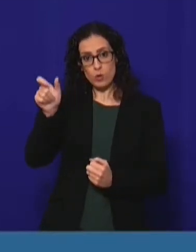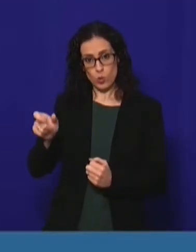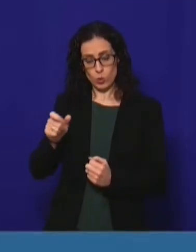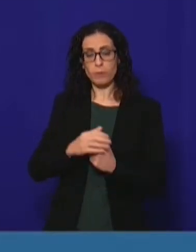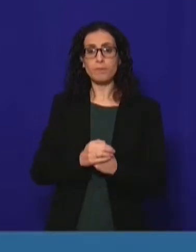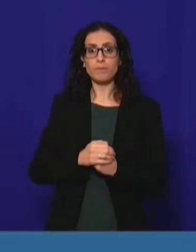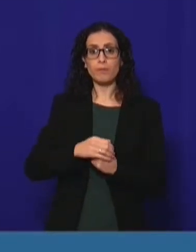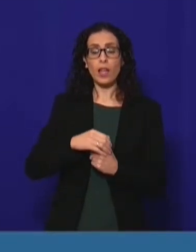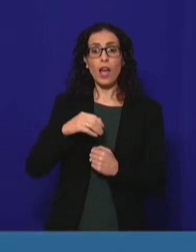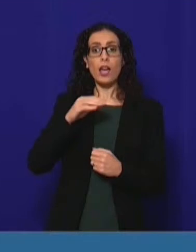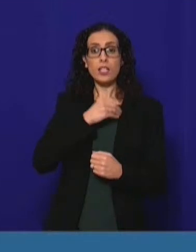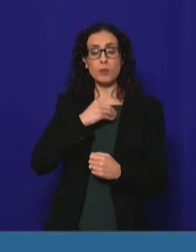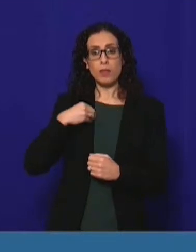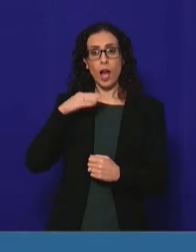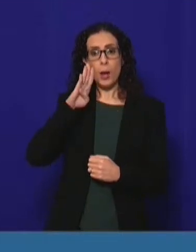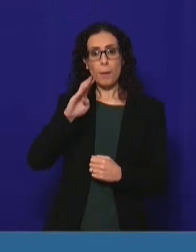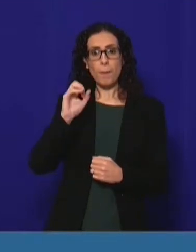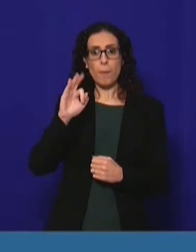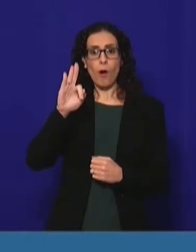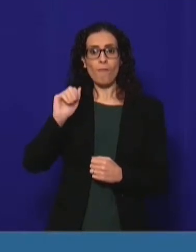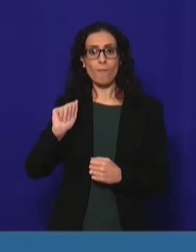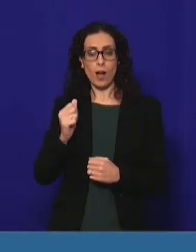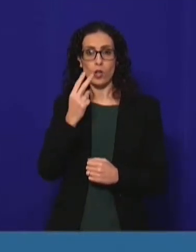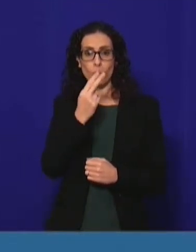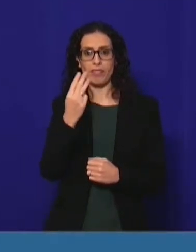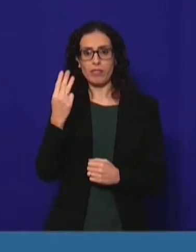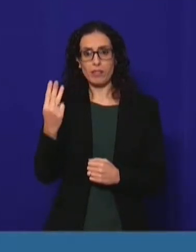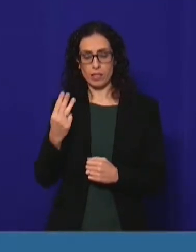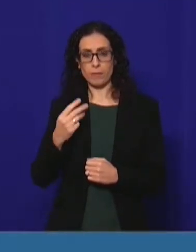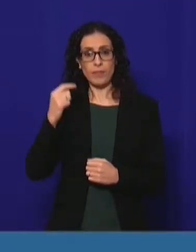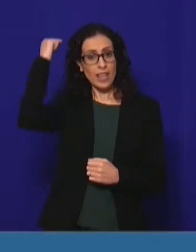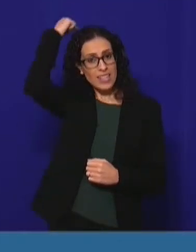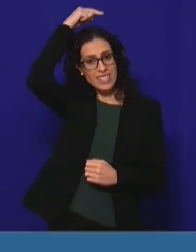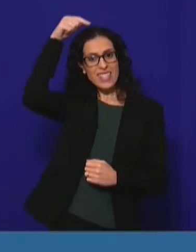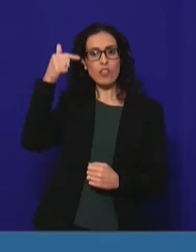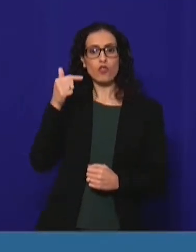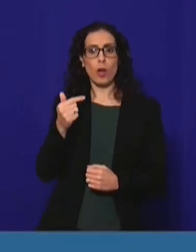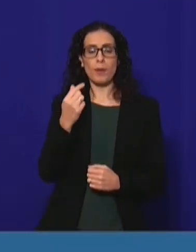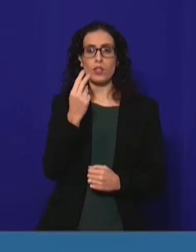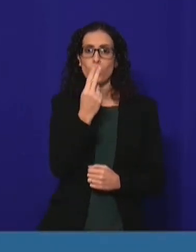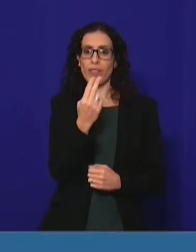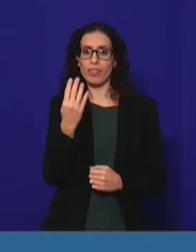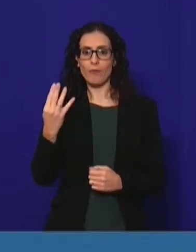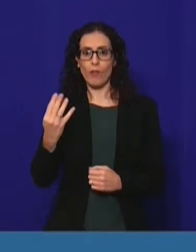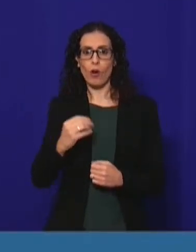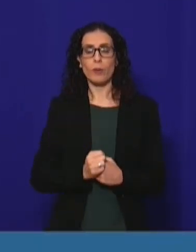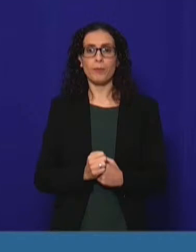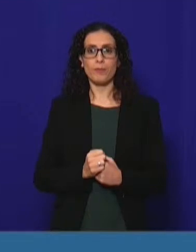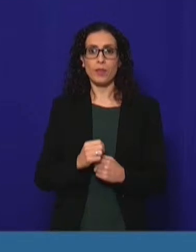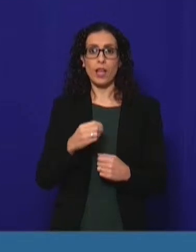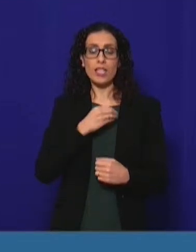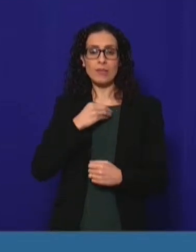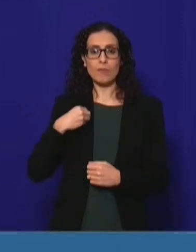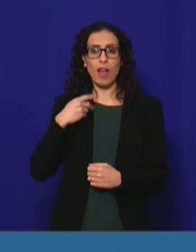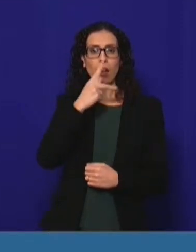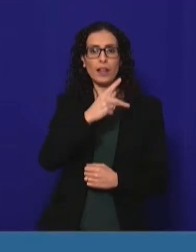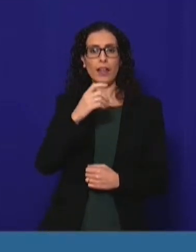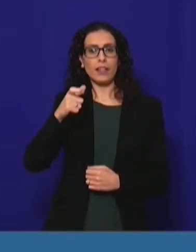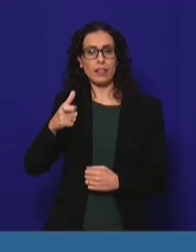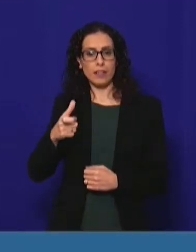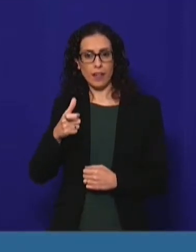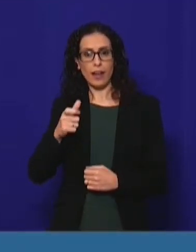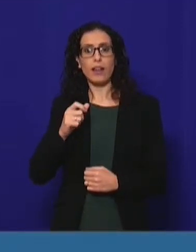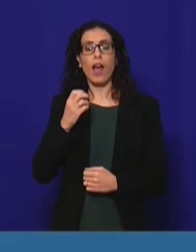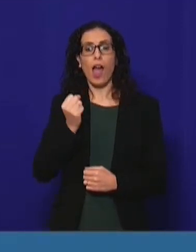għandna 23, St. Thomas għandna 24, l-Isptar Karen Grek għandna 10 persuni,